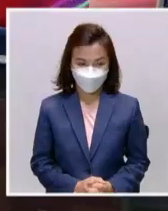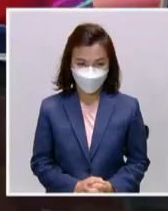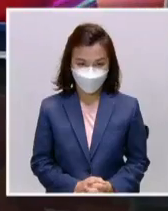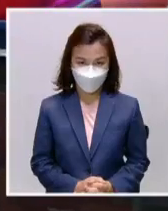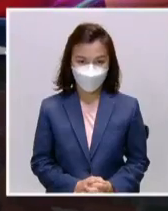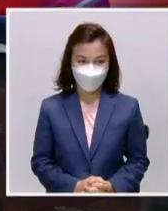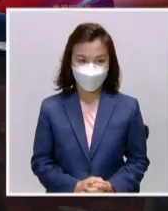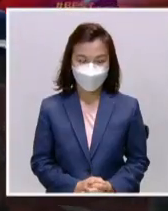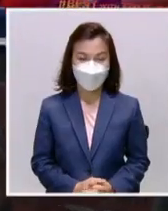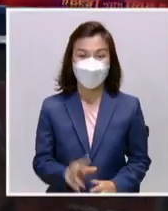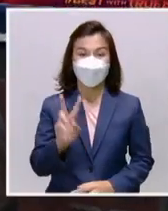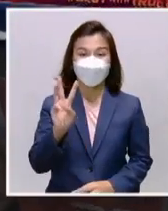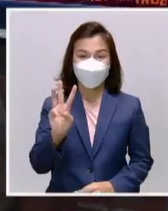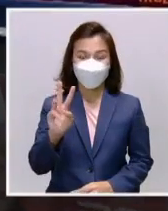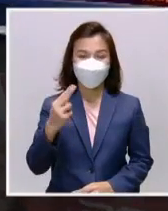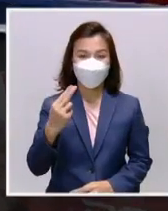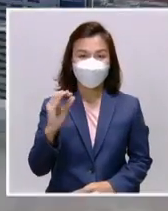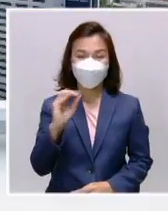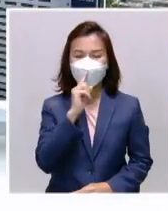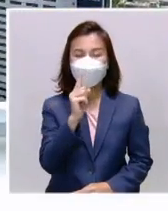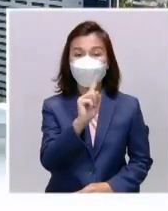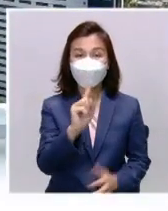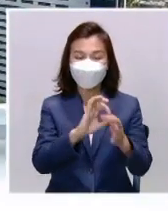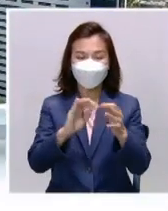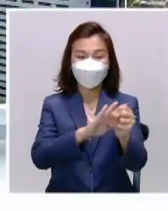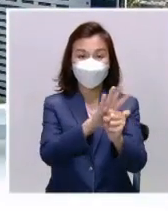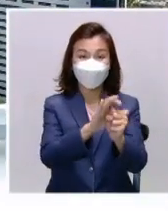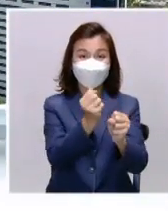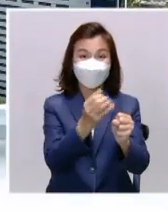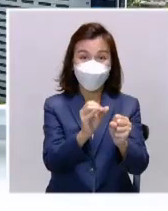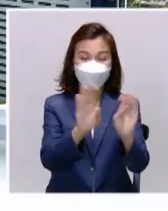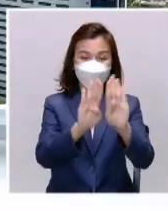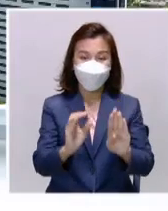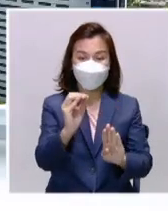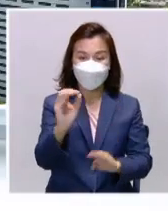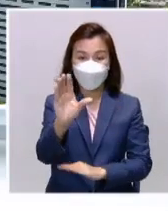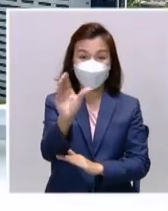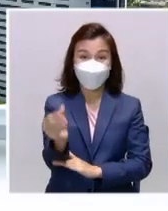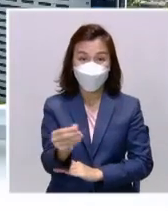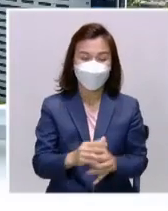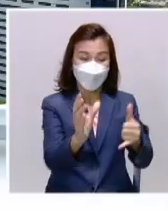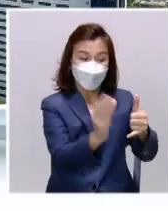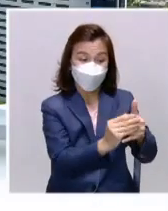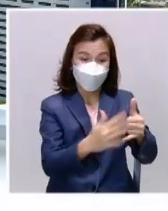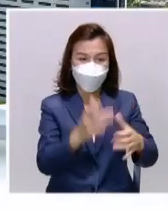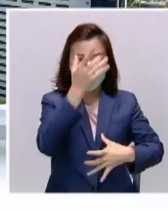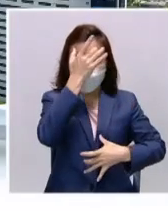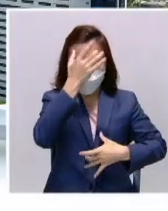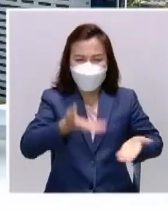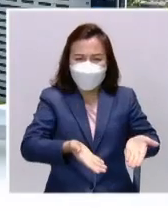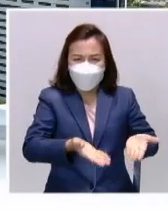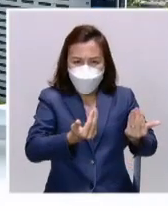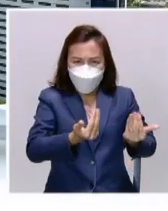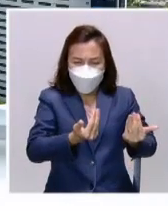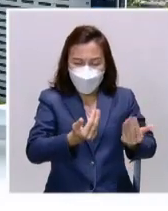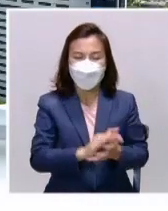เต็มองค์การอนามัยโลกออกมายืนยันนะครับว่าคนที่ 19สายพันธุ์สูรย์ตอนนี้อาการของผู้ป่วยจะไม่รุนแรงเท่ากับสายพันธุ์